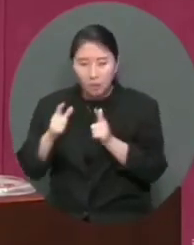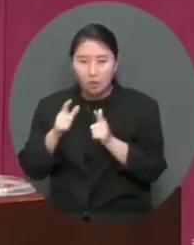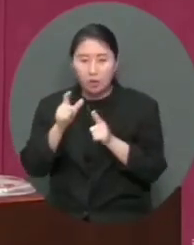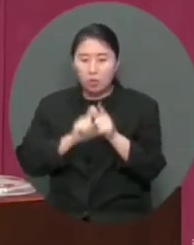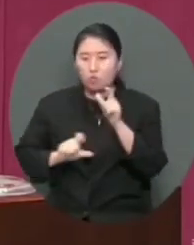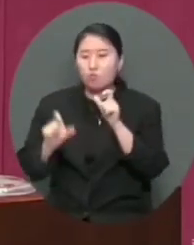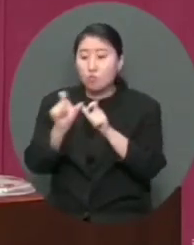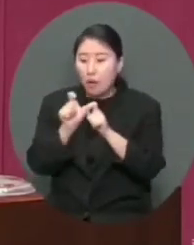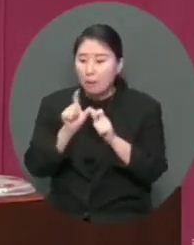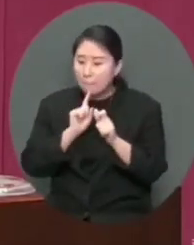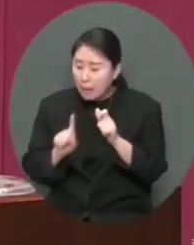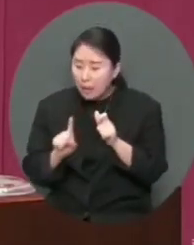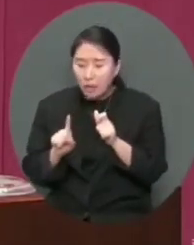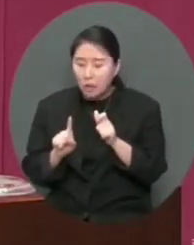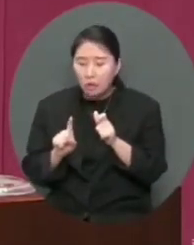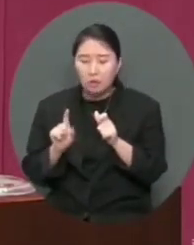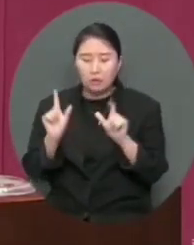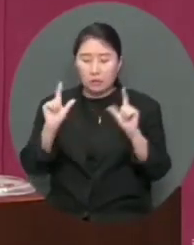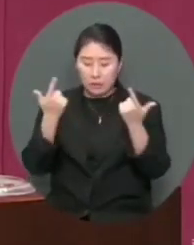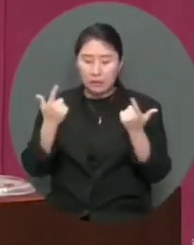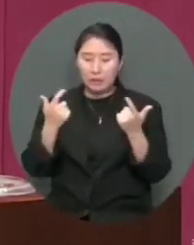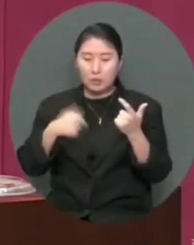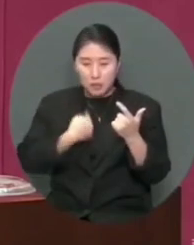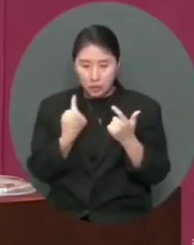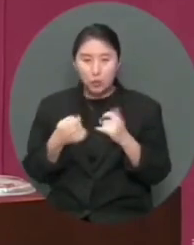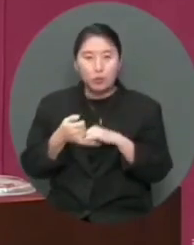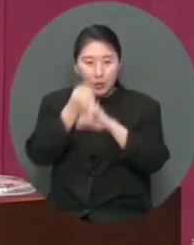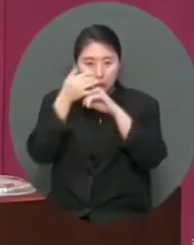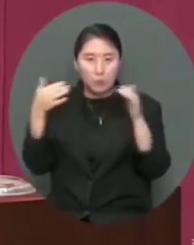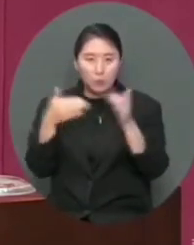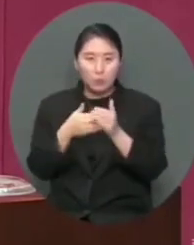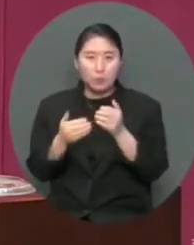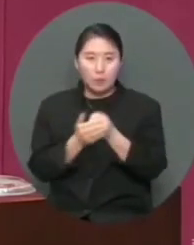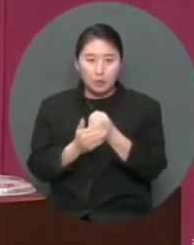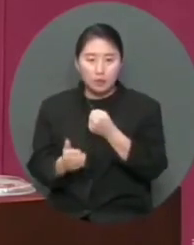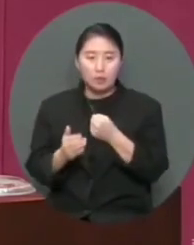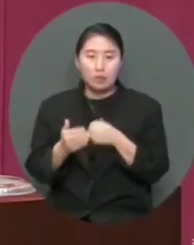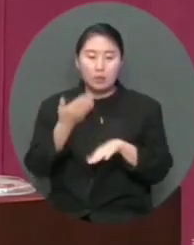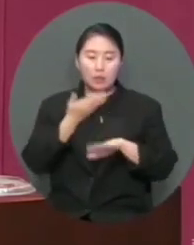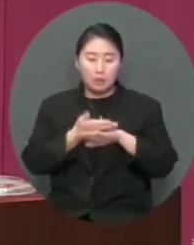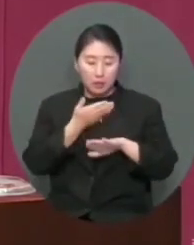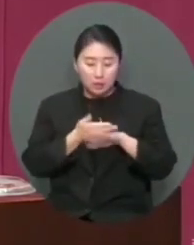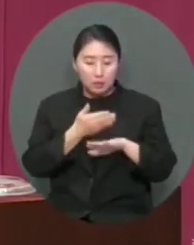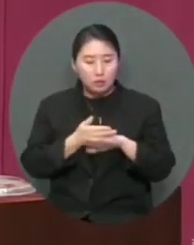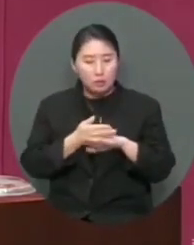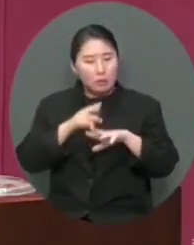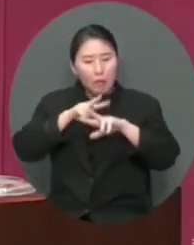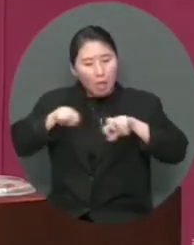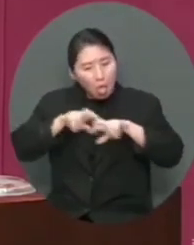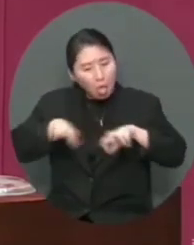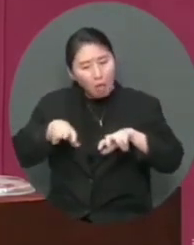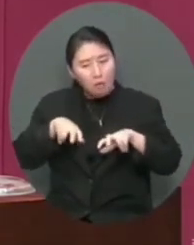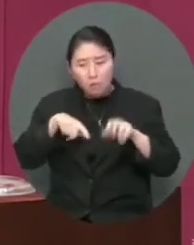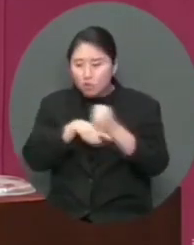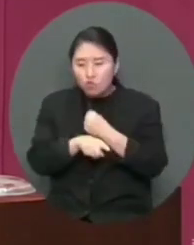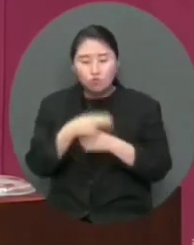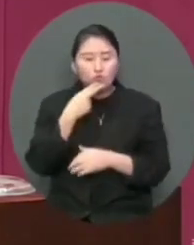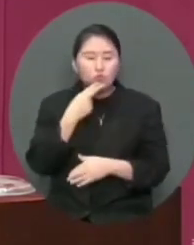조건을 달지도 않겠다고 스스로 명시적으로 약속한 것이어서 다른 해석의 여지도 없습니다.